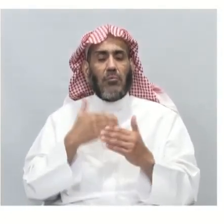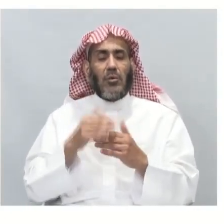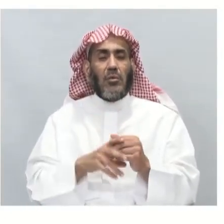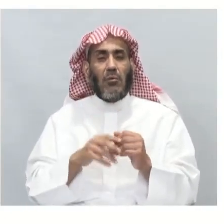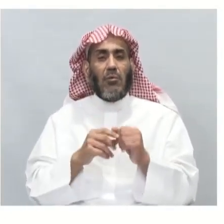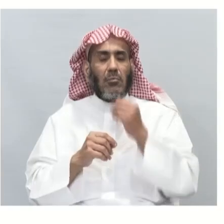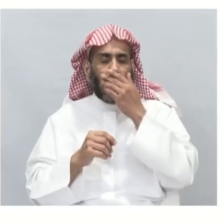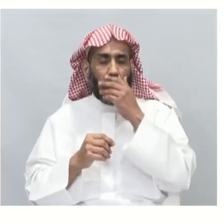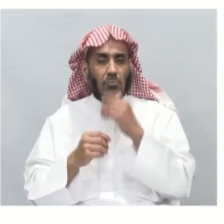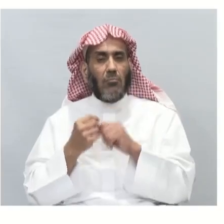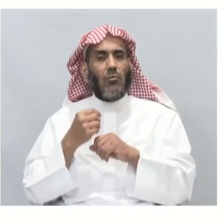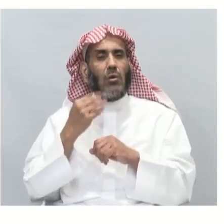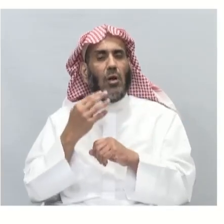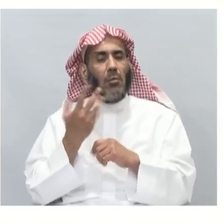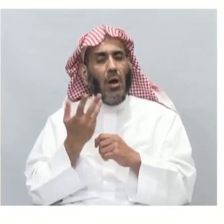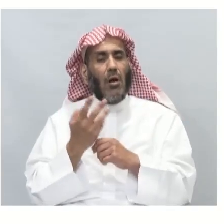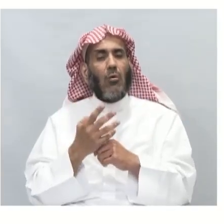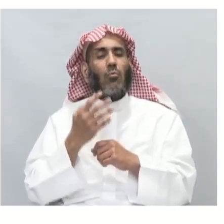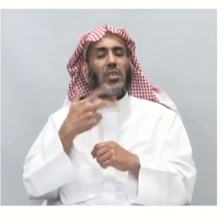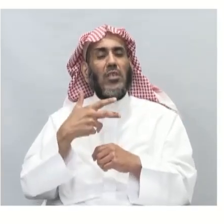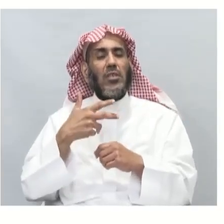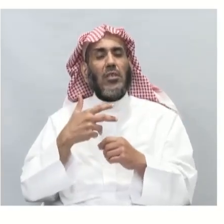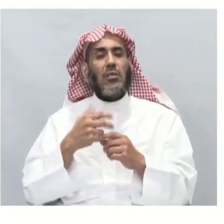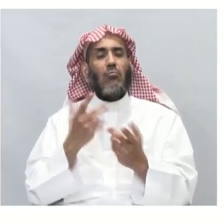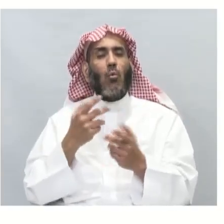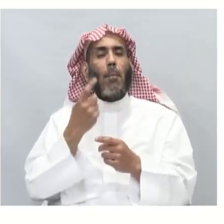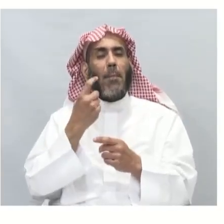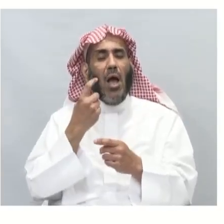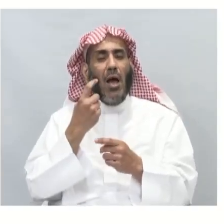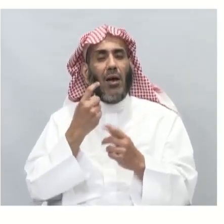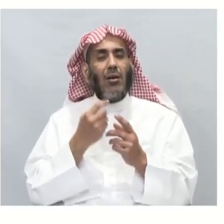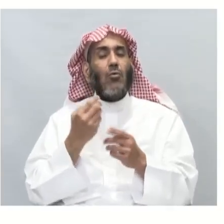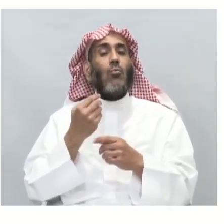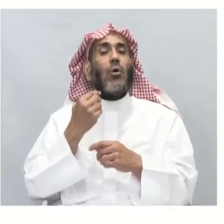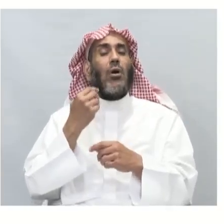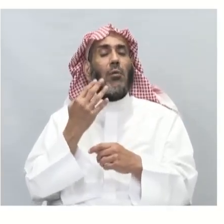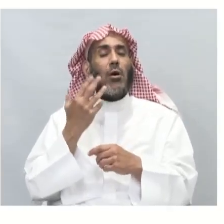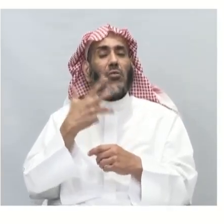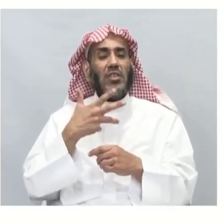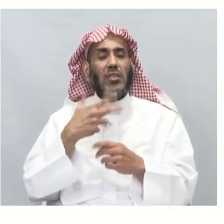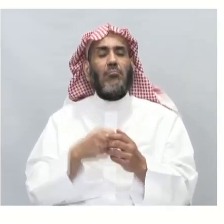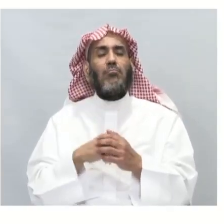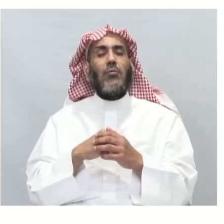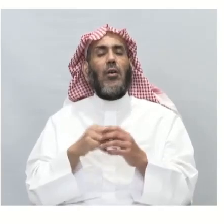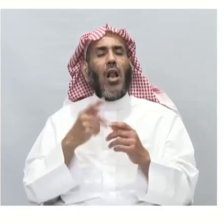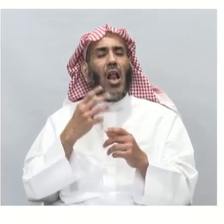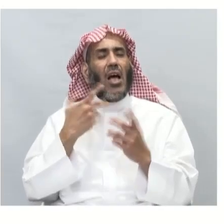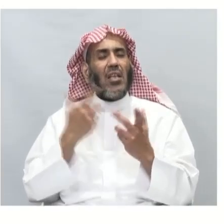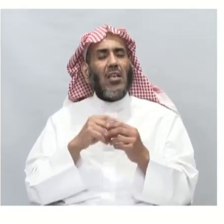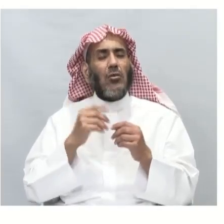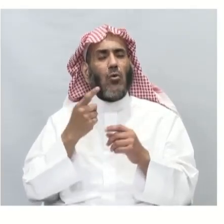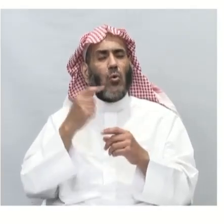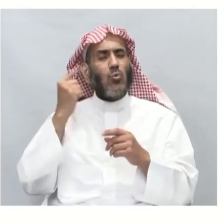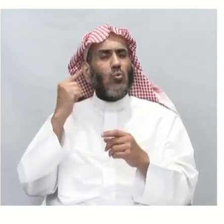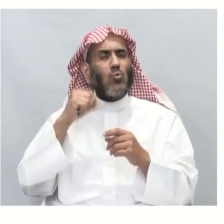ال9 بعد الم يقول الخطا الناتج عن سوء الاستماع قد يؤدي الى